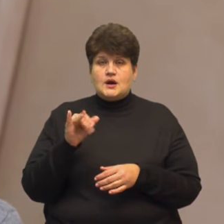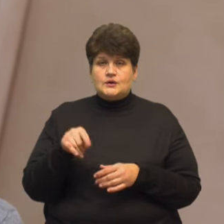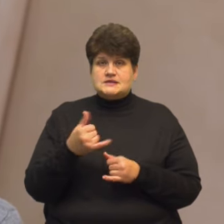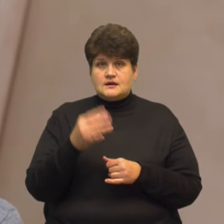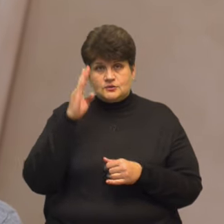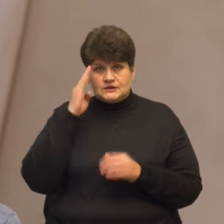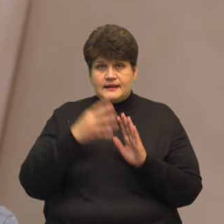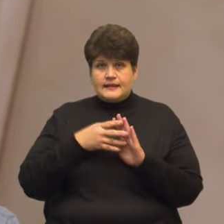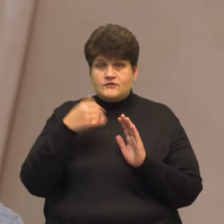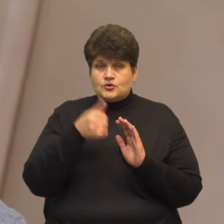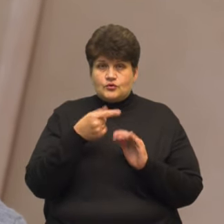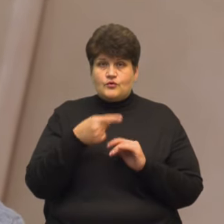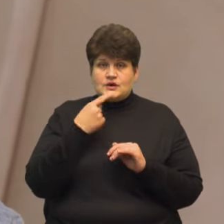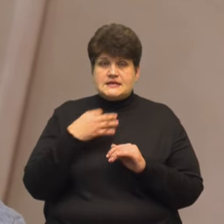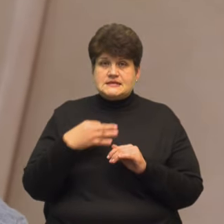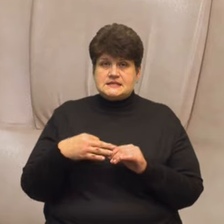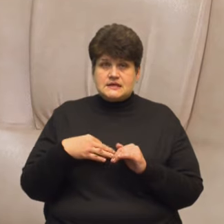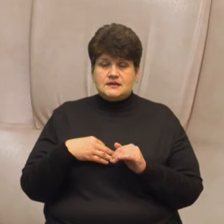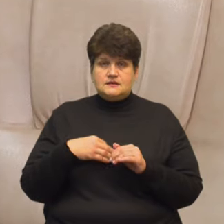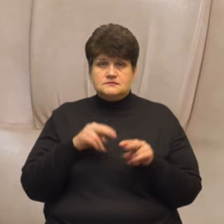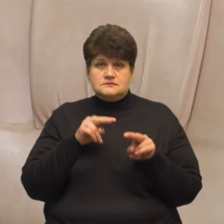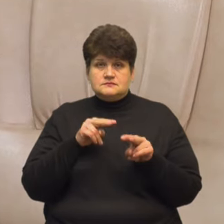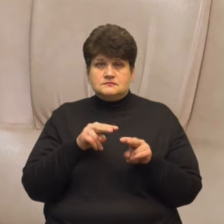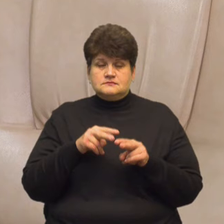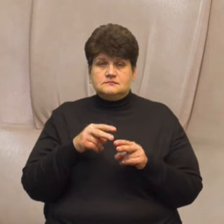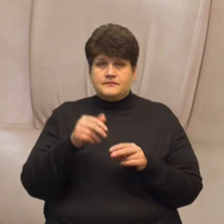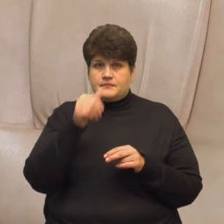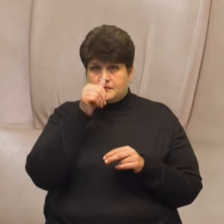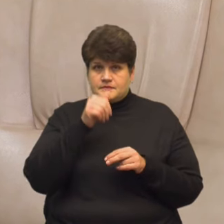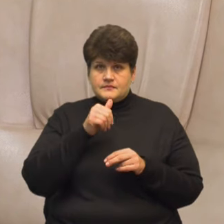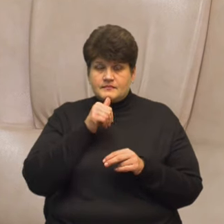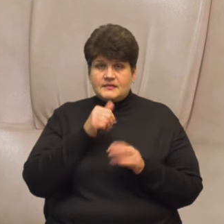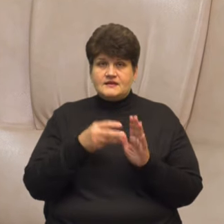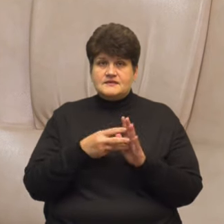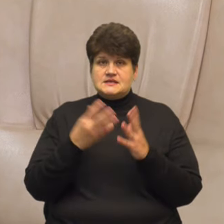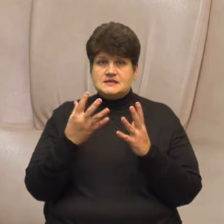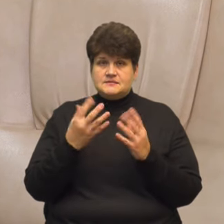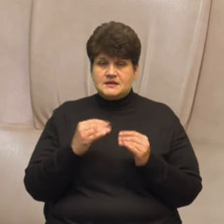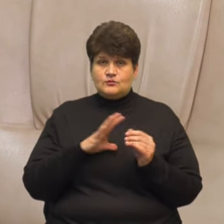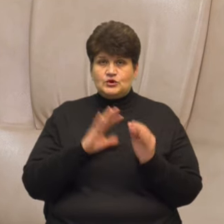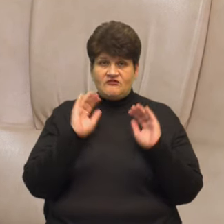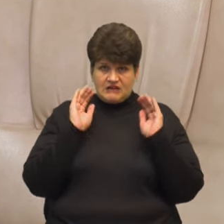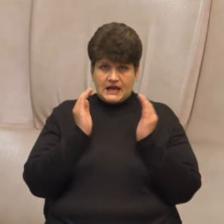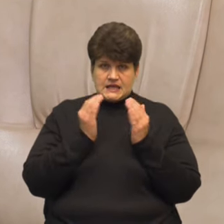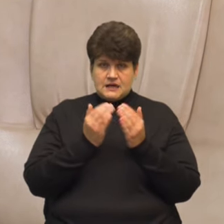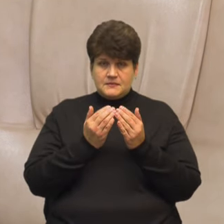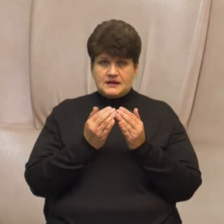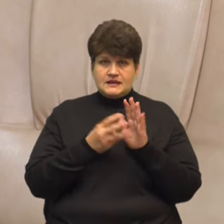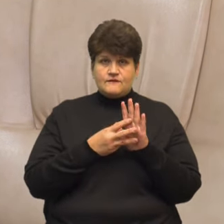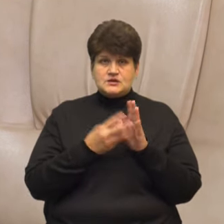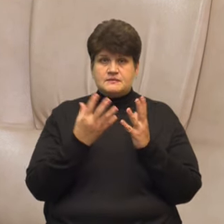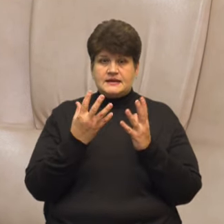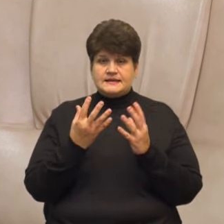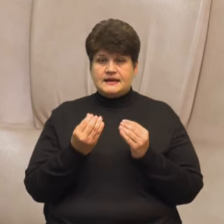років жінка розповідає сина виходжували місяць с днів ми були в реанімації на восьмий день